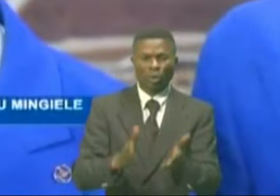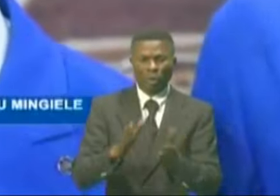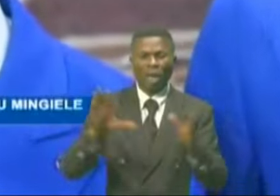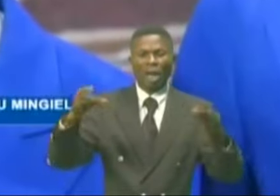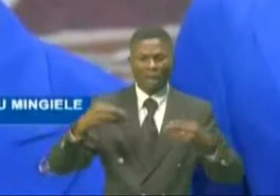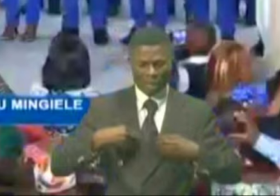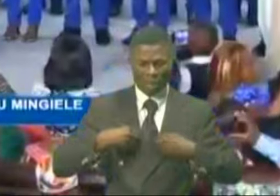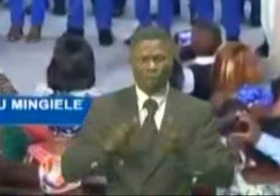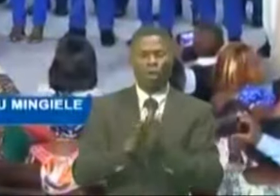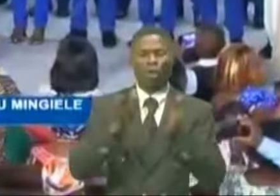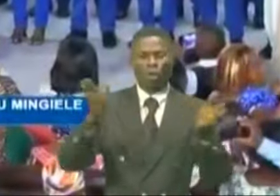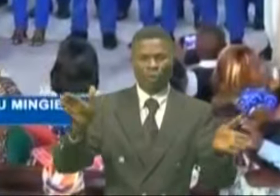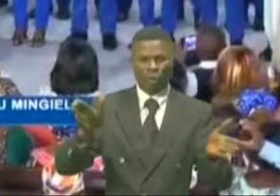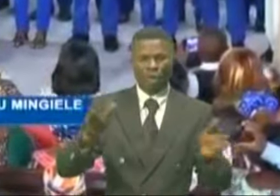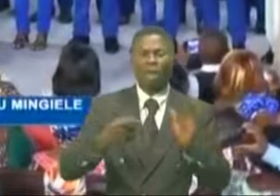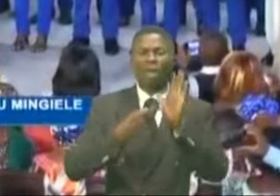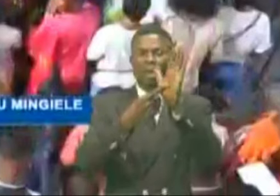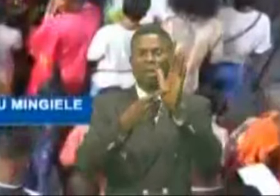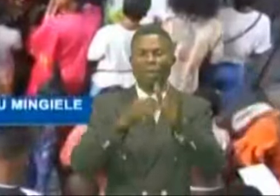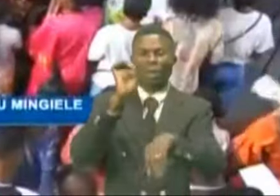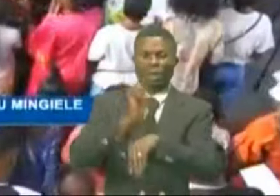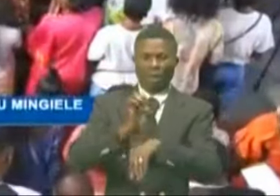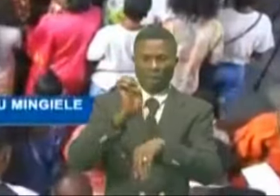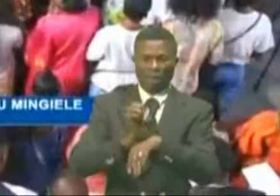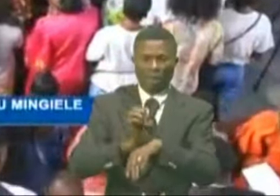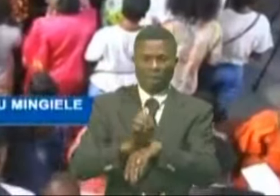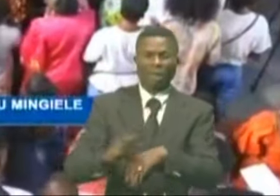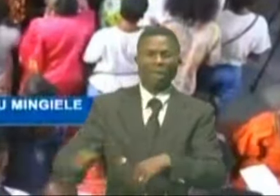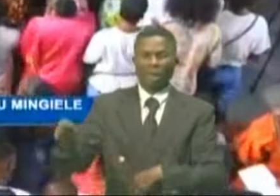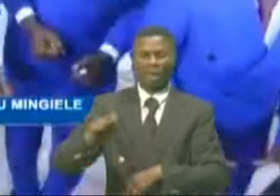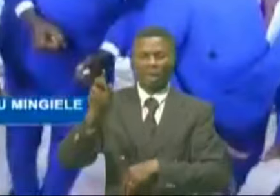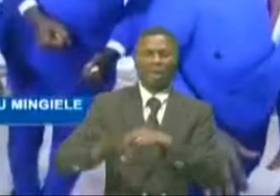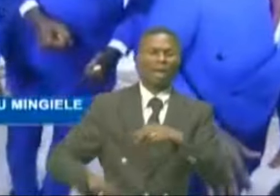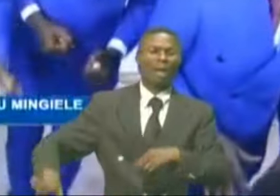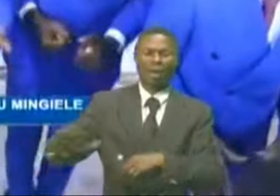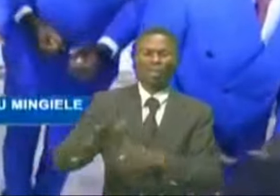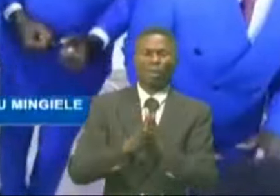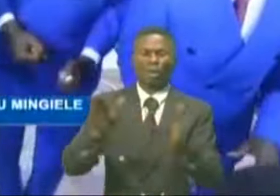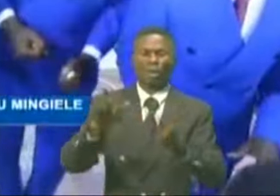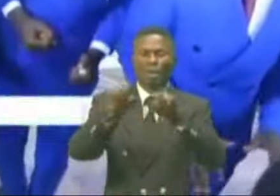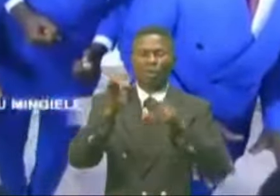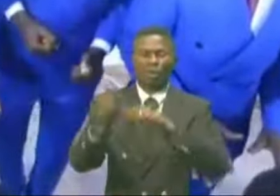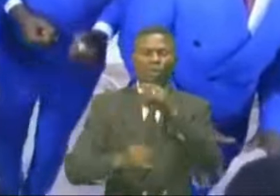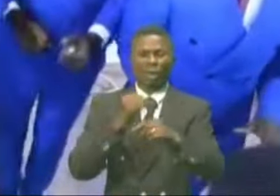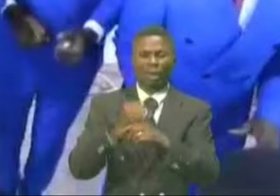reconnue officiellement pour représenter l'Église dans les territoires national qu'international.